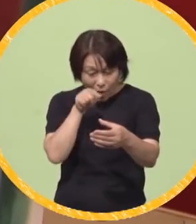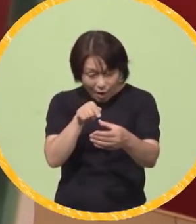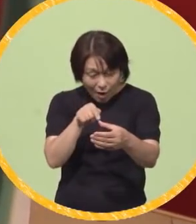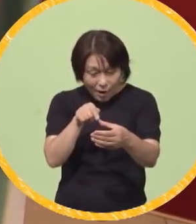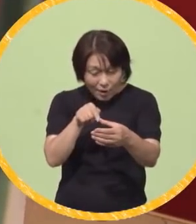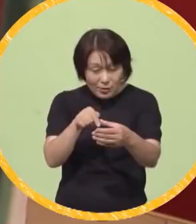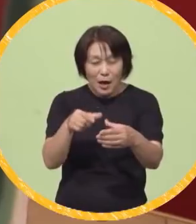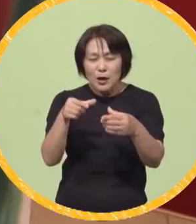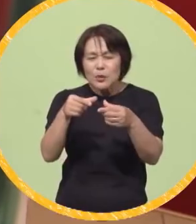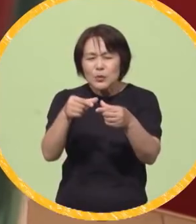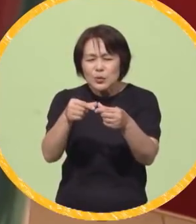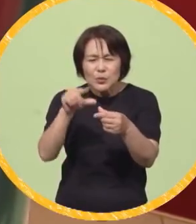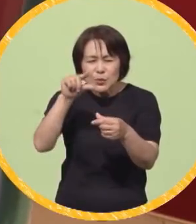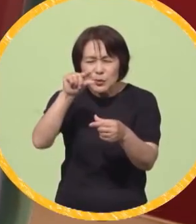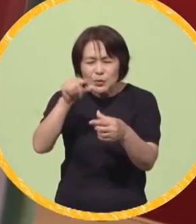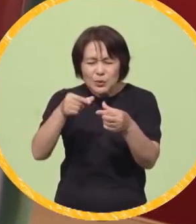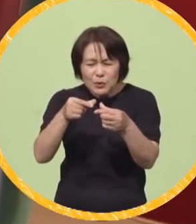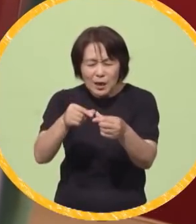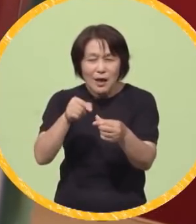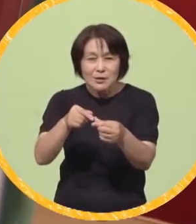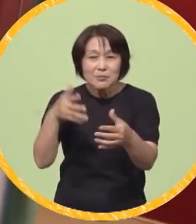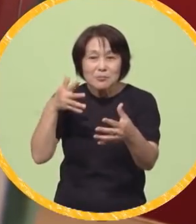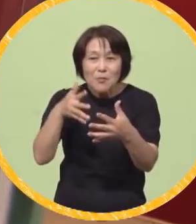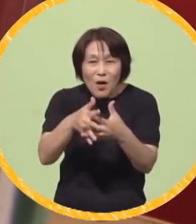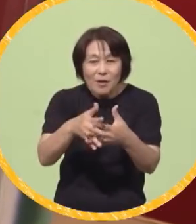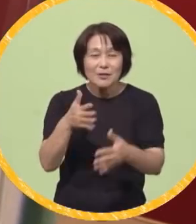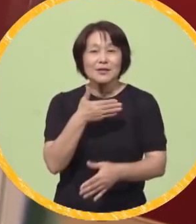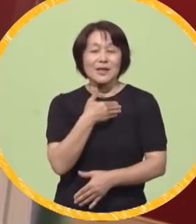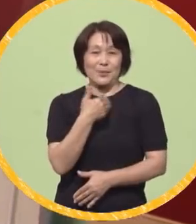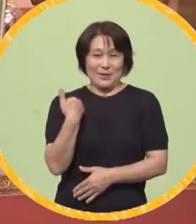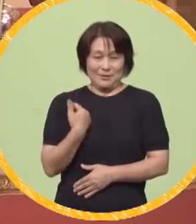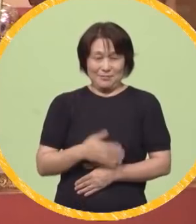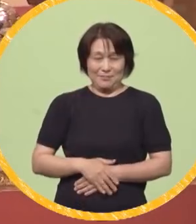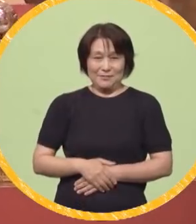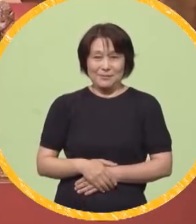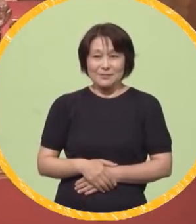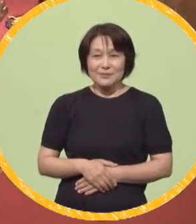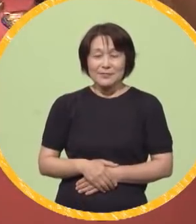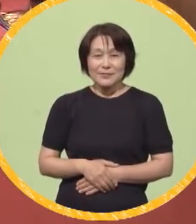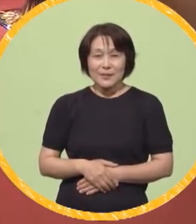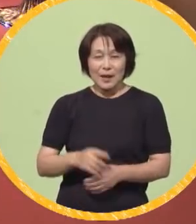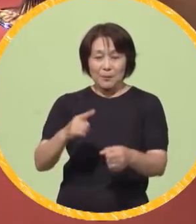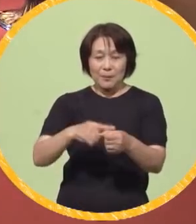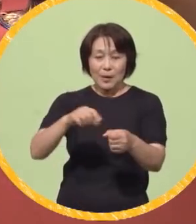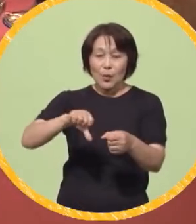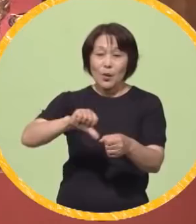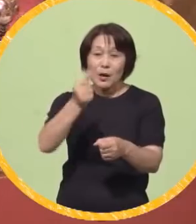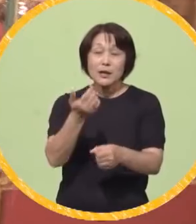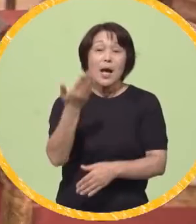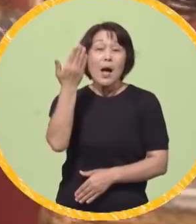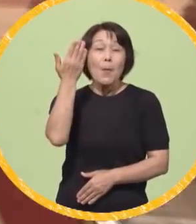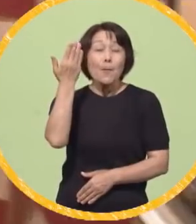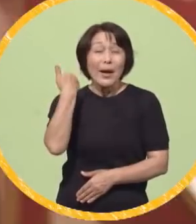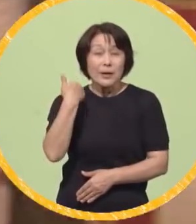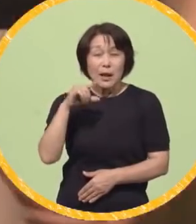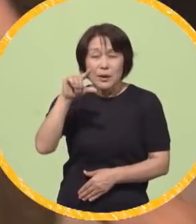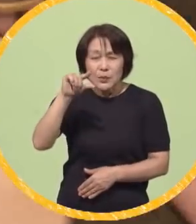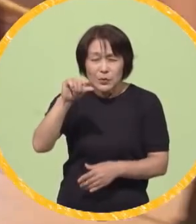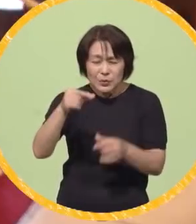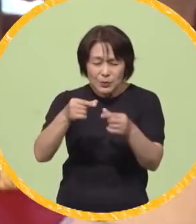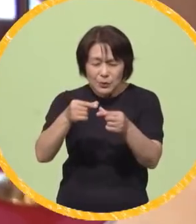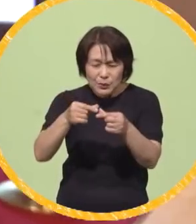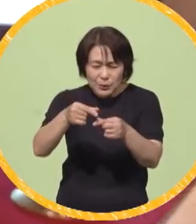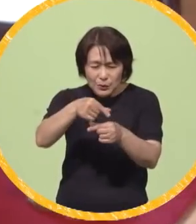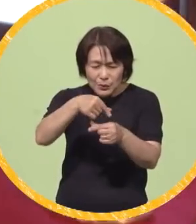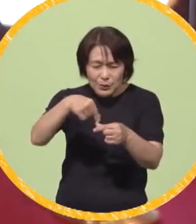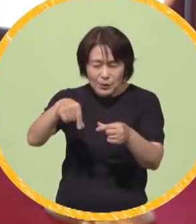るぐらい薄いガラスでできているんです。 そうなんですね。 はい、この500年ほど前にこれだけ薄く透けるということは、このベネ